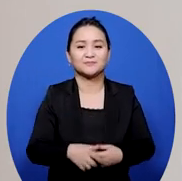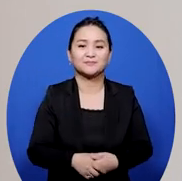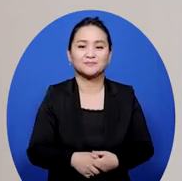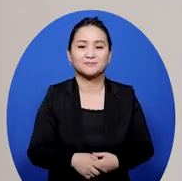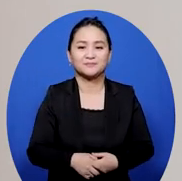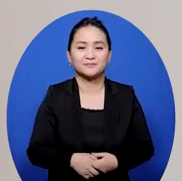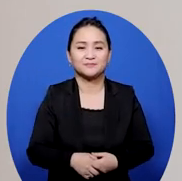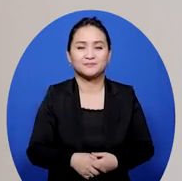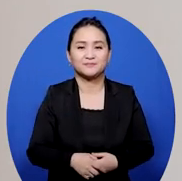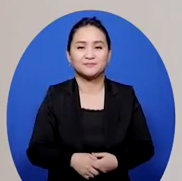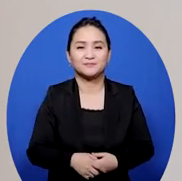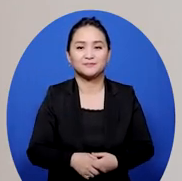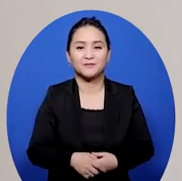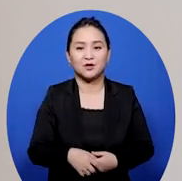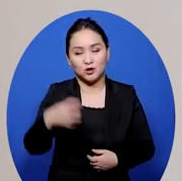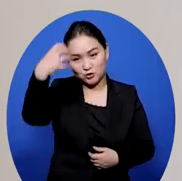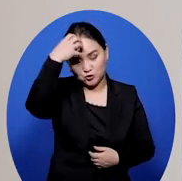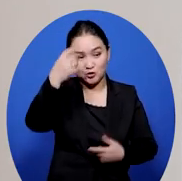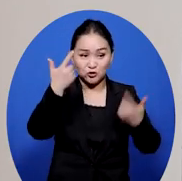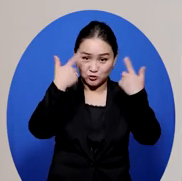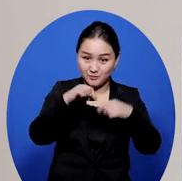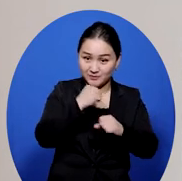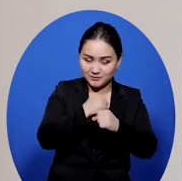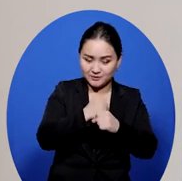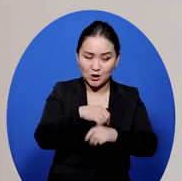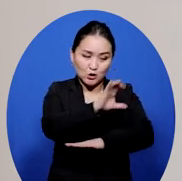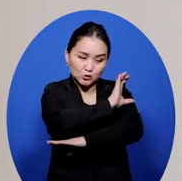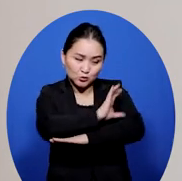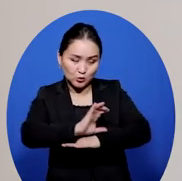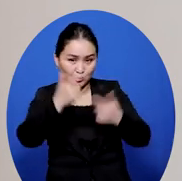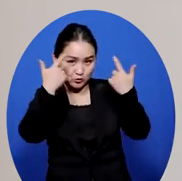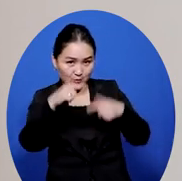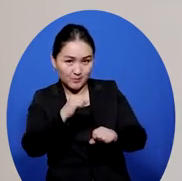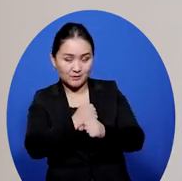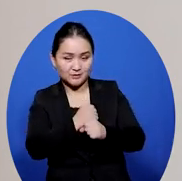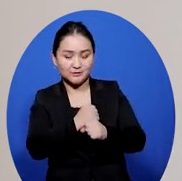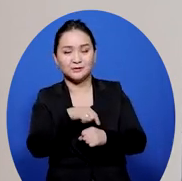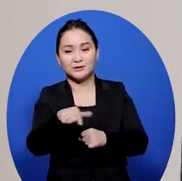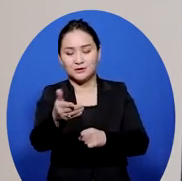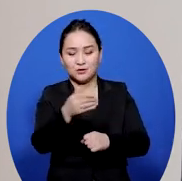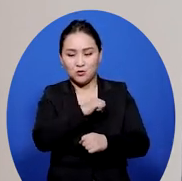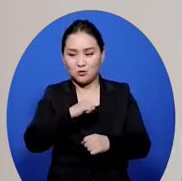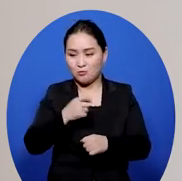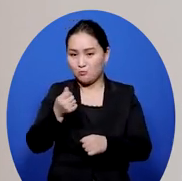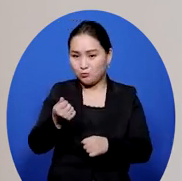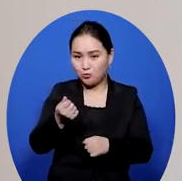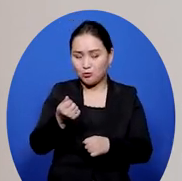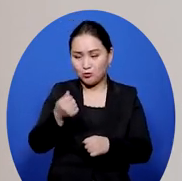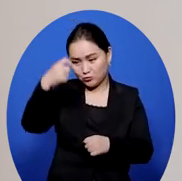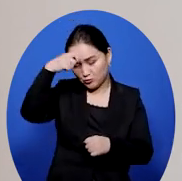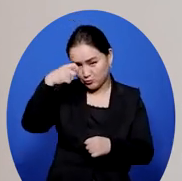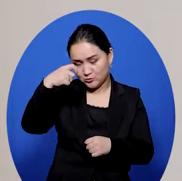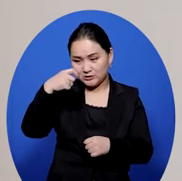биелээ явж байгаа. Төрөөс зохион байгуулад тэр сургалтыг зохион байгуулад таныг ямар нэгэн төлбөр